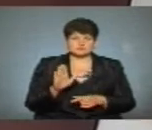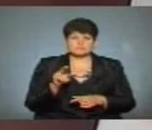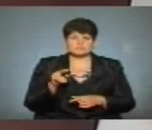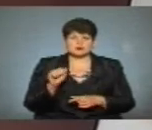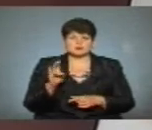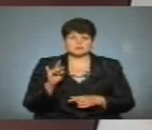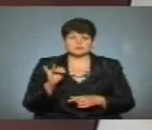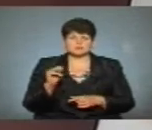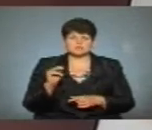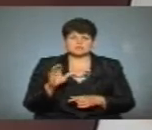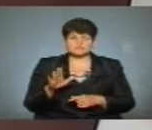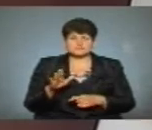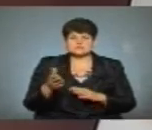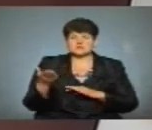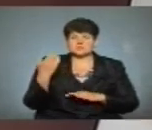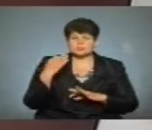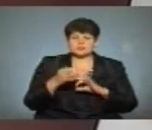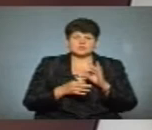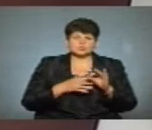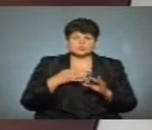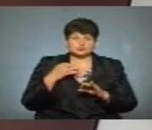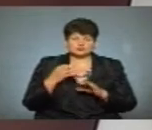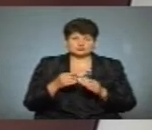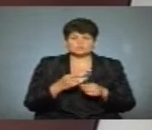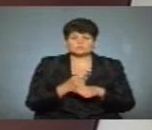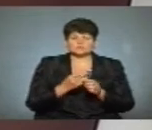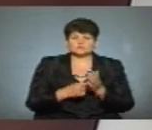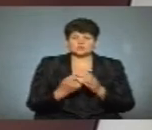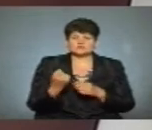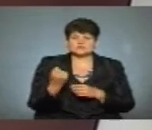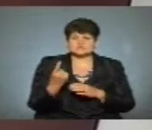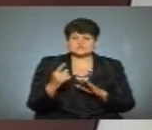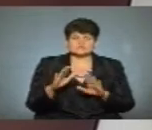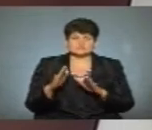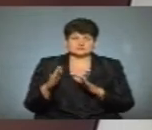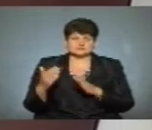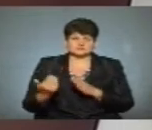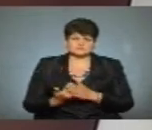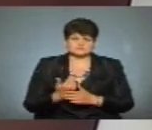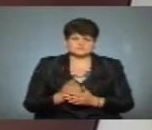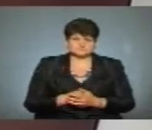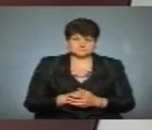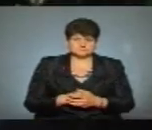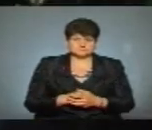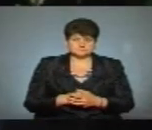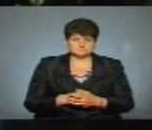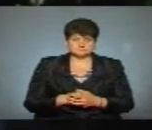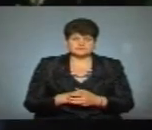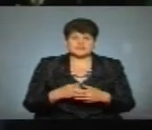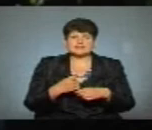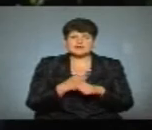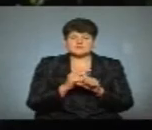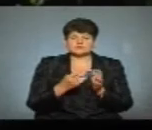його словами, за попередню добу лабораторно підтвердили 11 нових випадків коронавірусної інфекції.